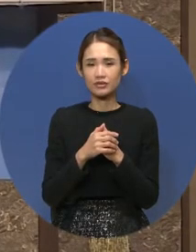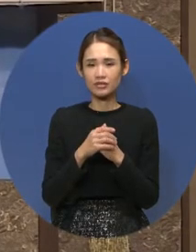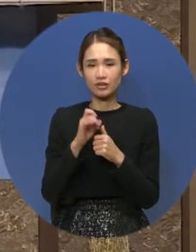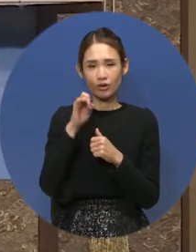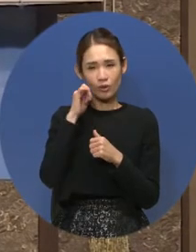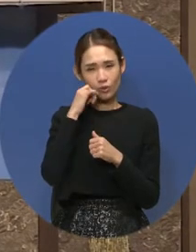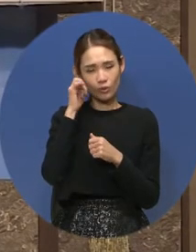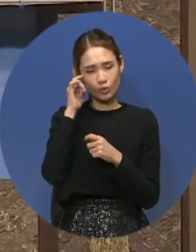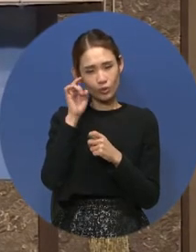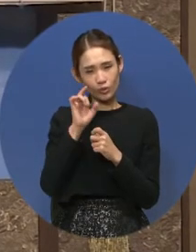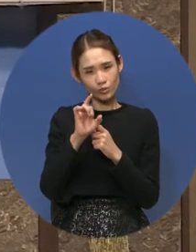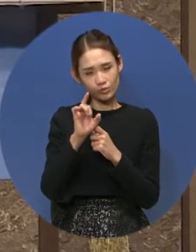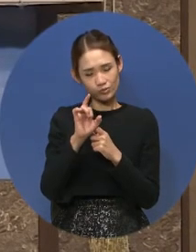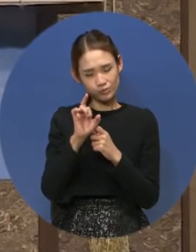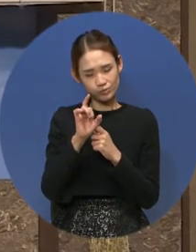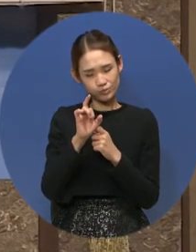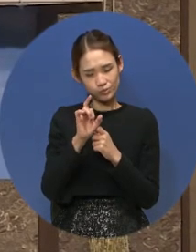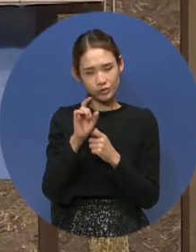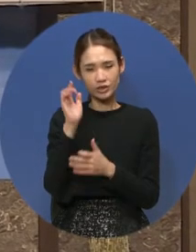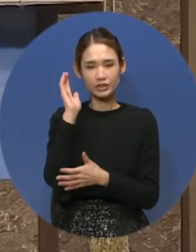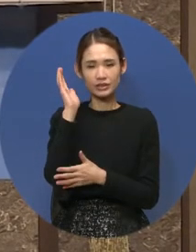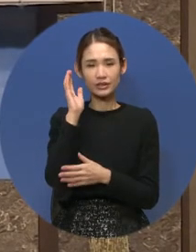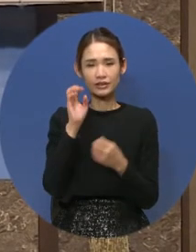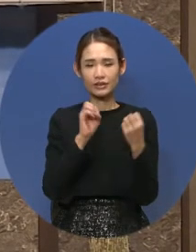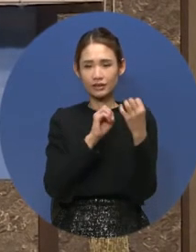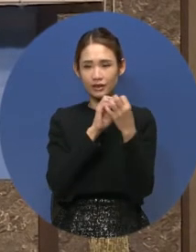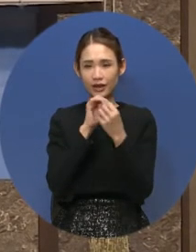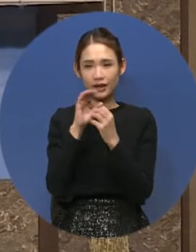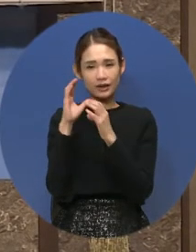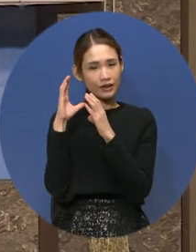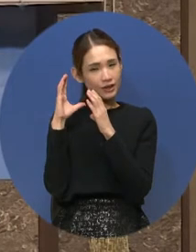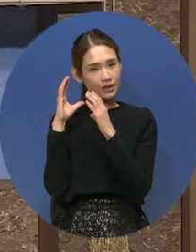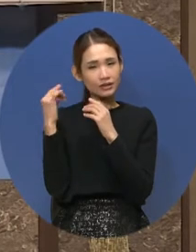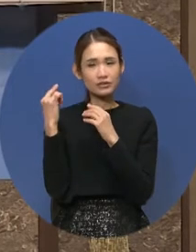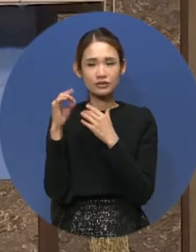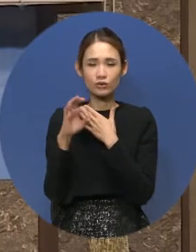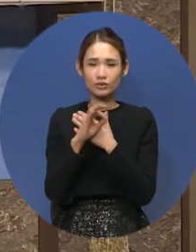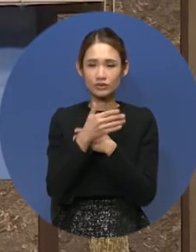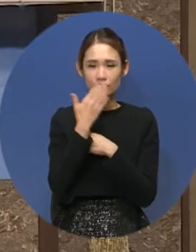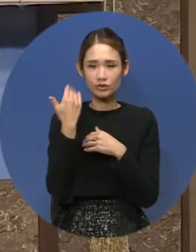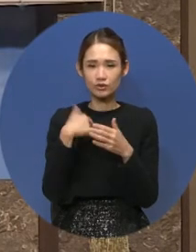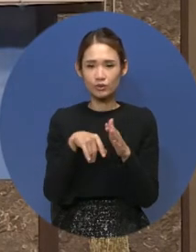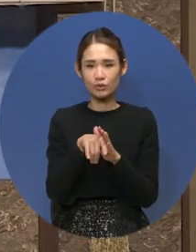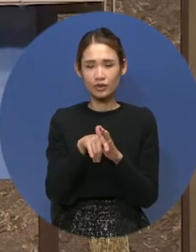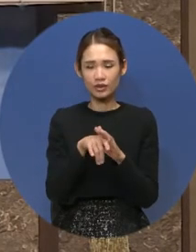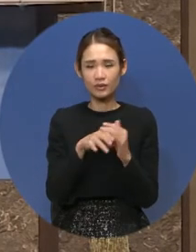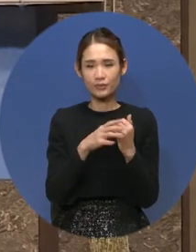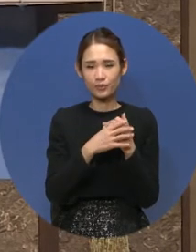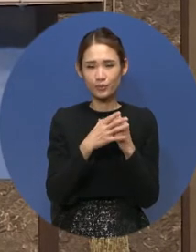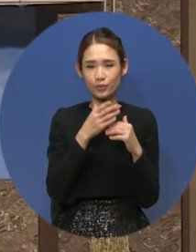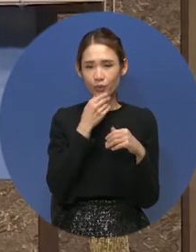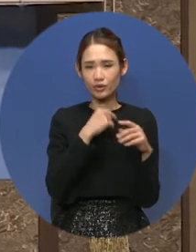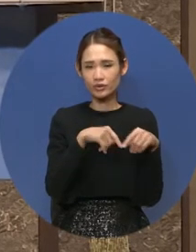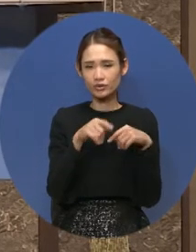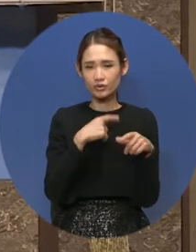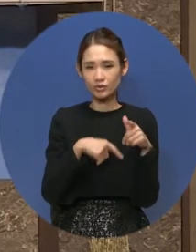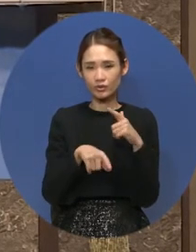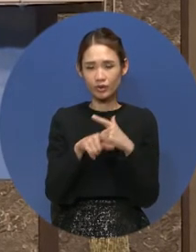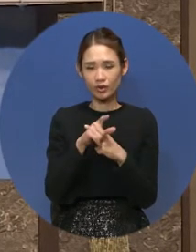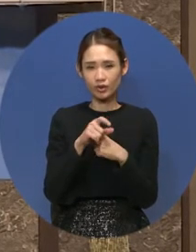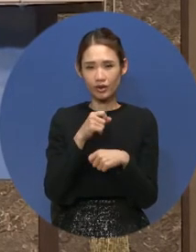청각장애인 분들의 어려운 고충과 예. 또 얘기를 들으면서 이 장애인 분들을 위한 복지 정책을 더욱더